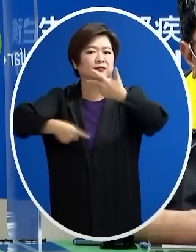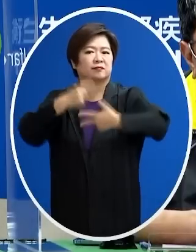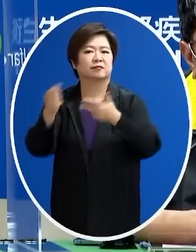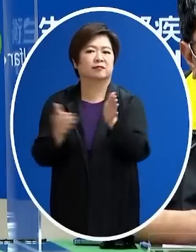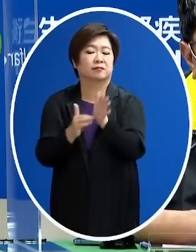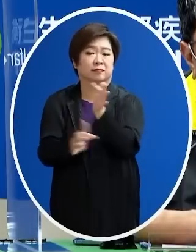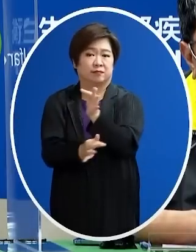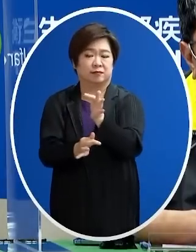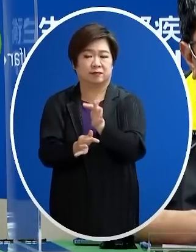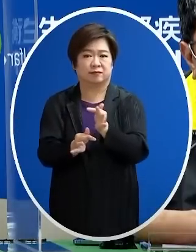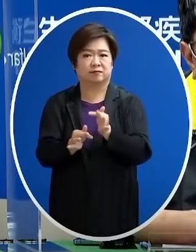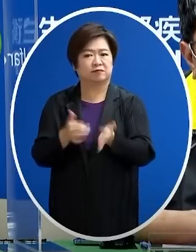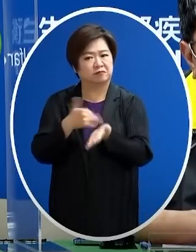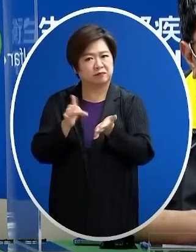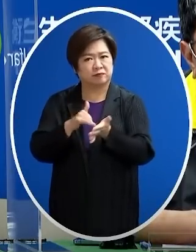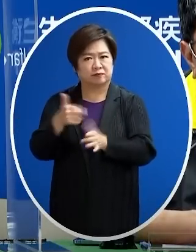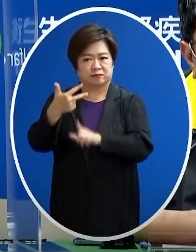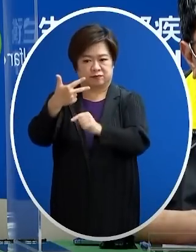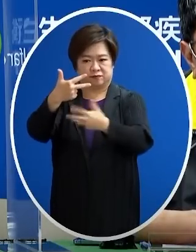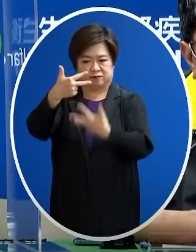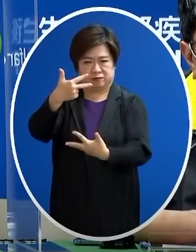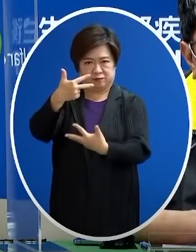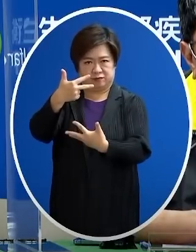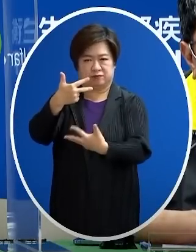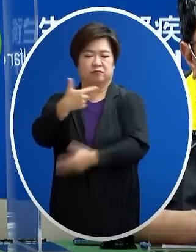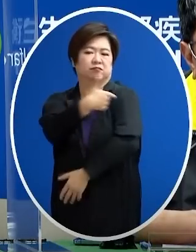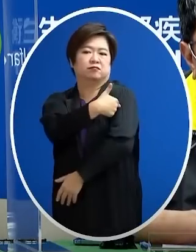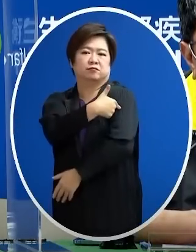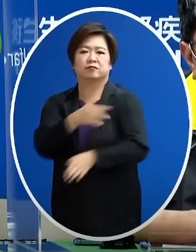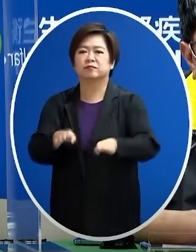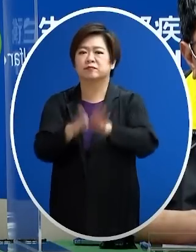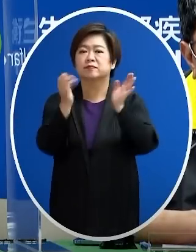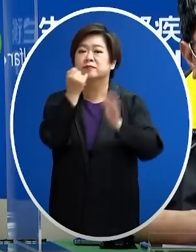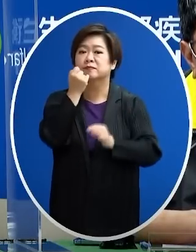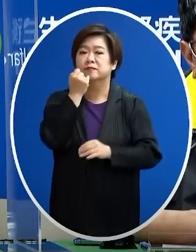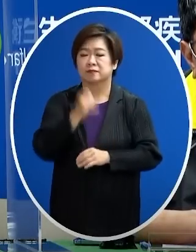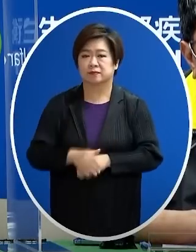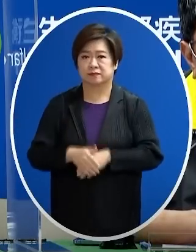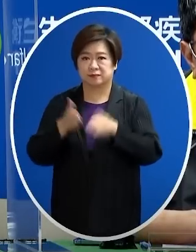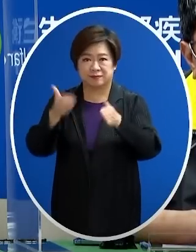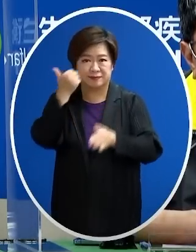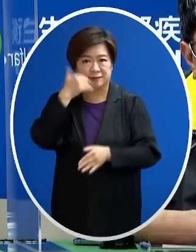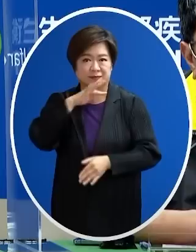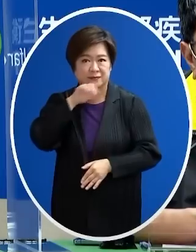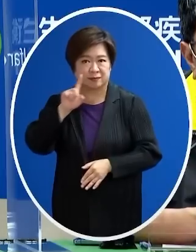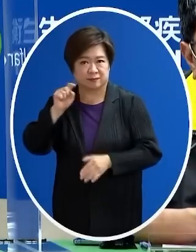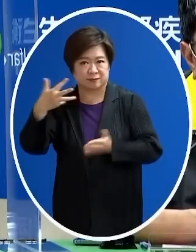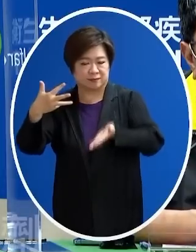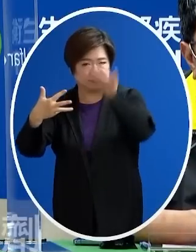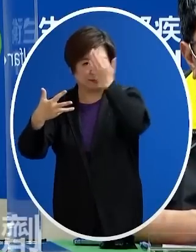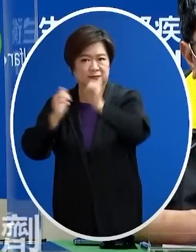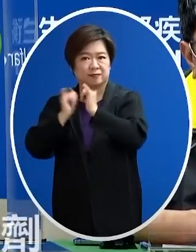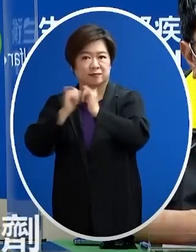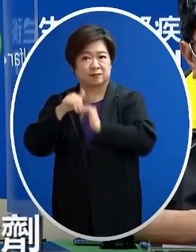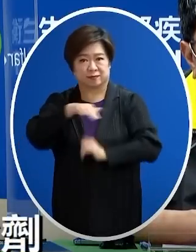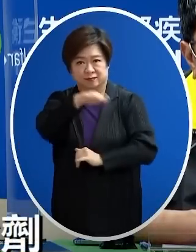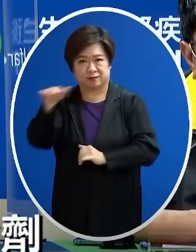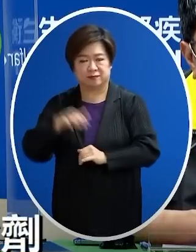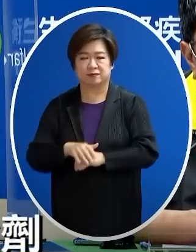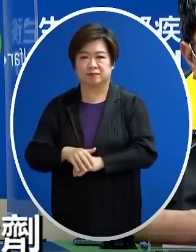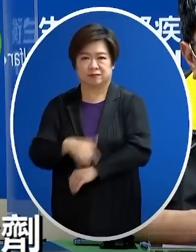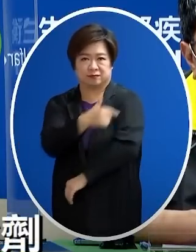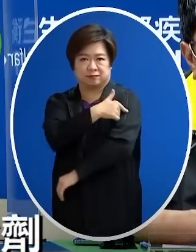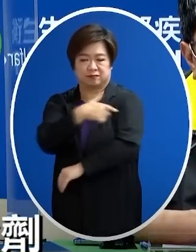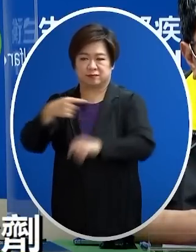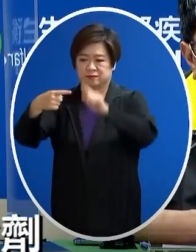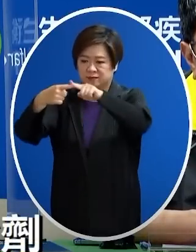计7月8日起来提供接种，那提供的对象是18岁以上的民众，那是一二